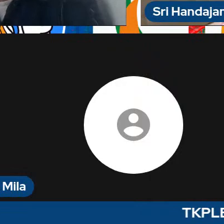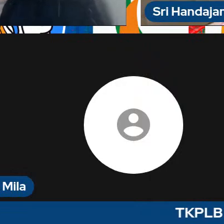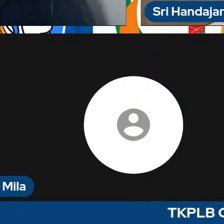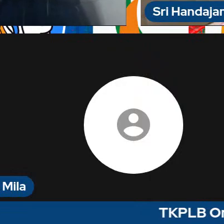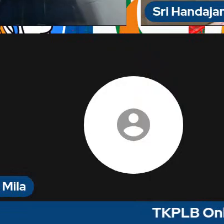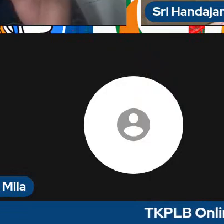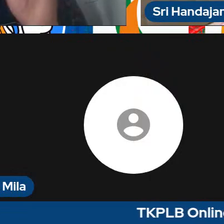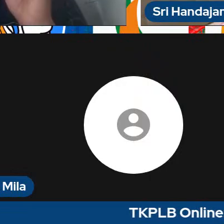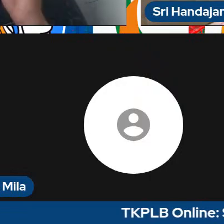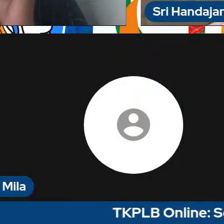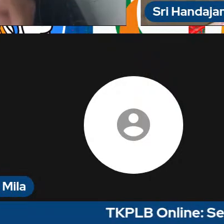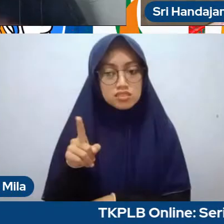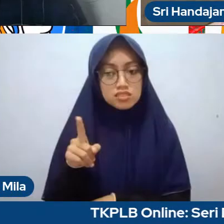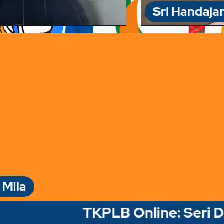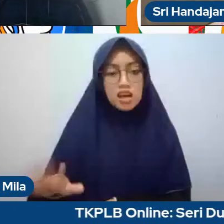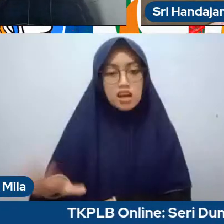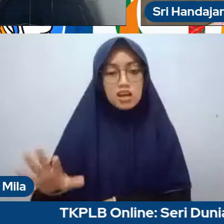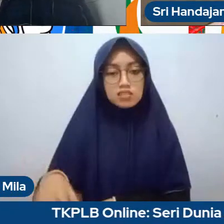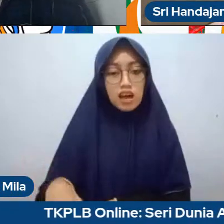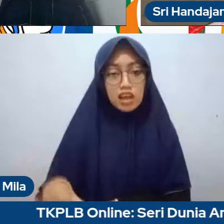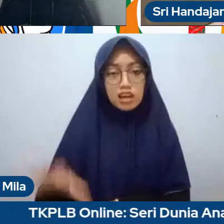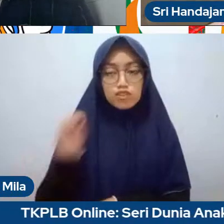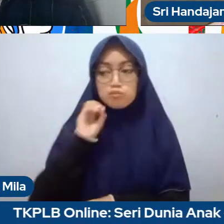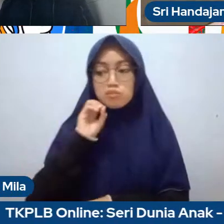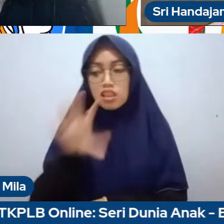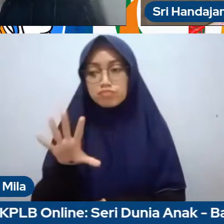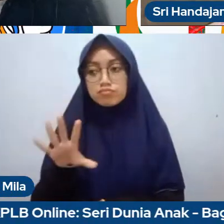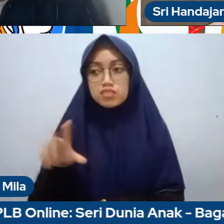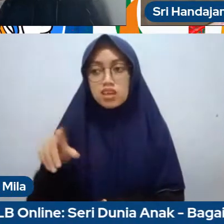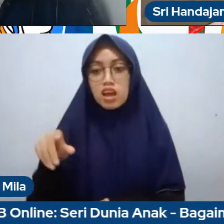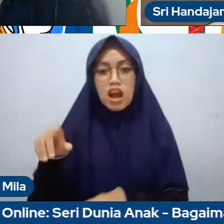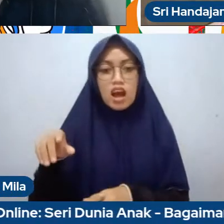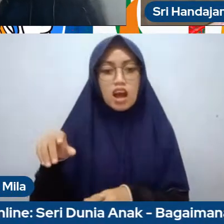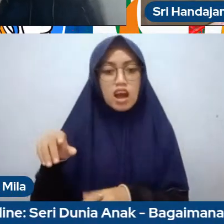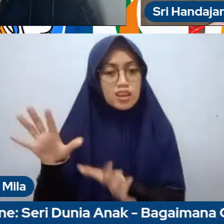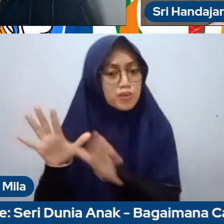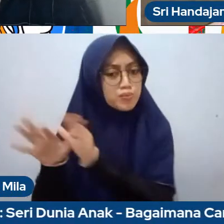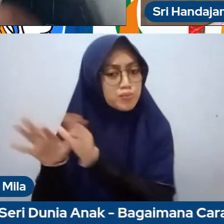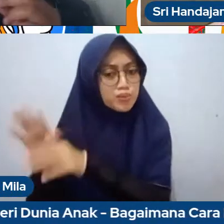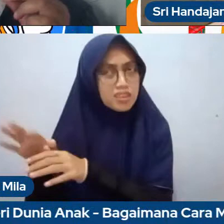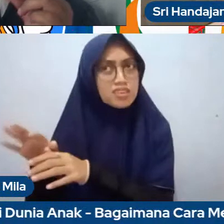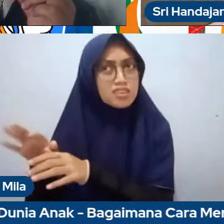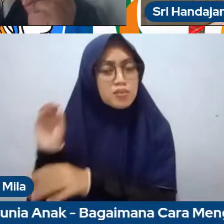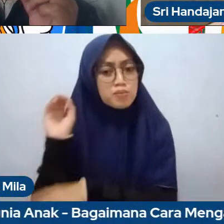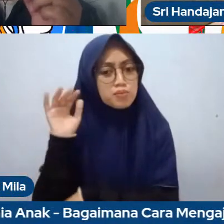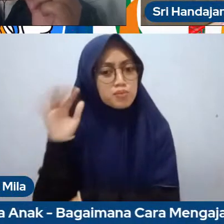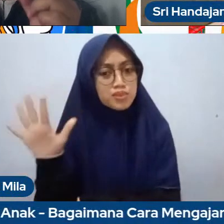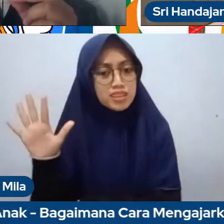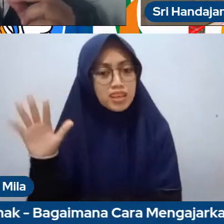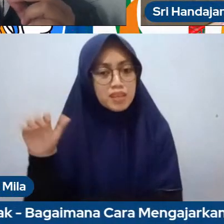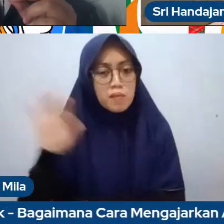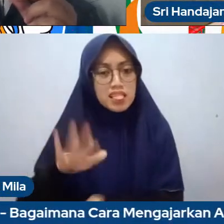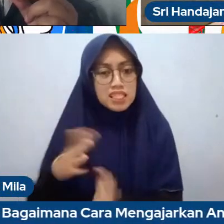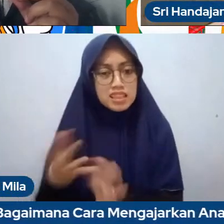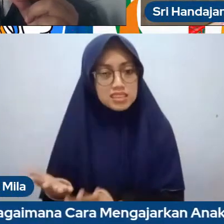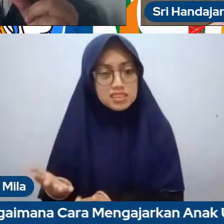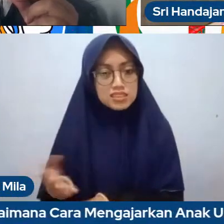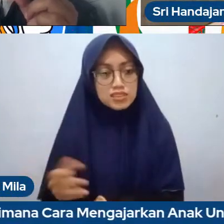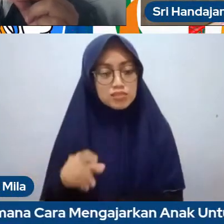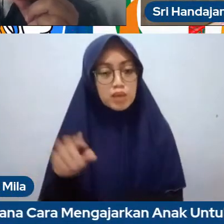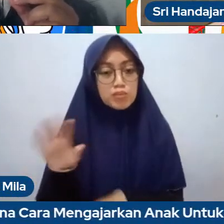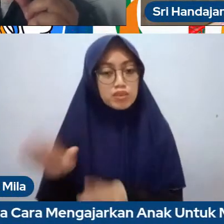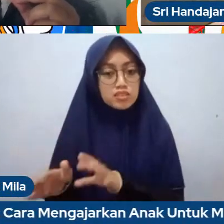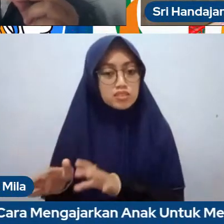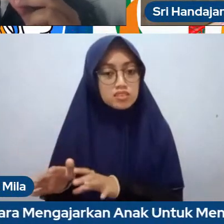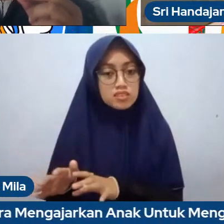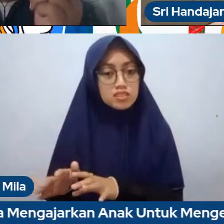itu, Rasulullah tahu nggak apa yang dilakukan pertama kali? Dia nggak bilang, ini burungnya mati. Nggak begitu. Rasulullah nanya begini,